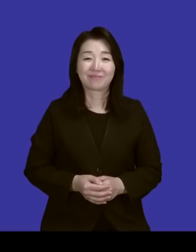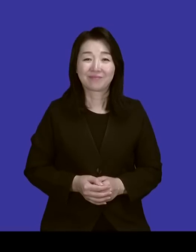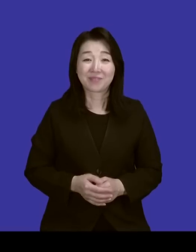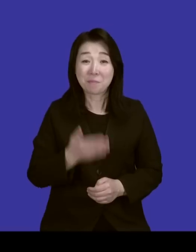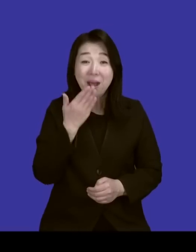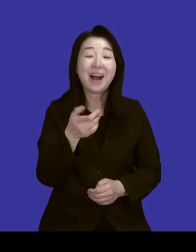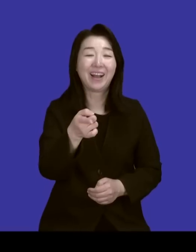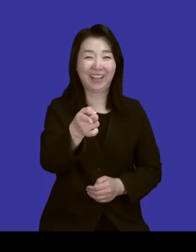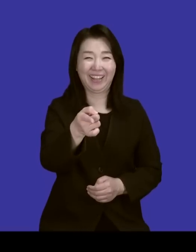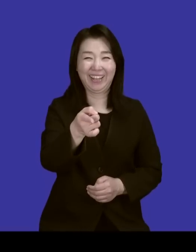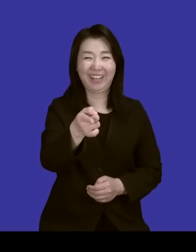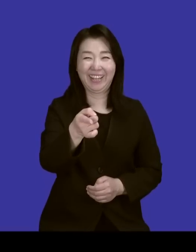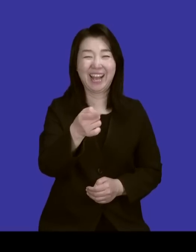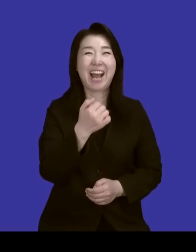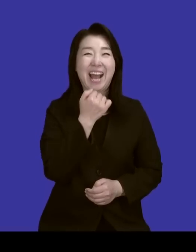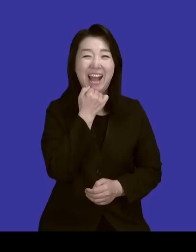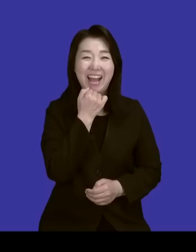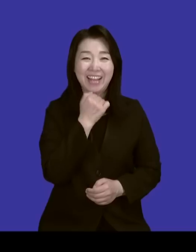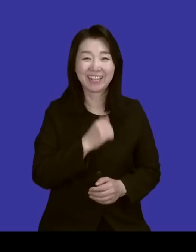가능성.